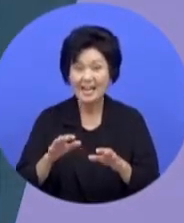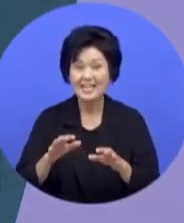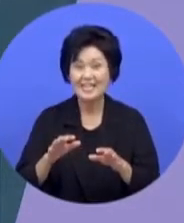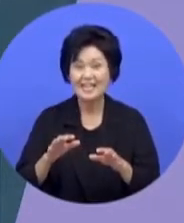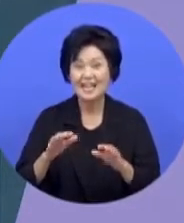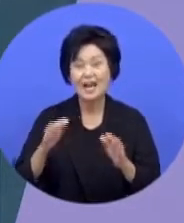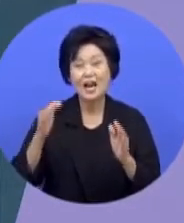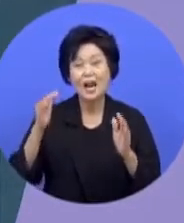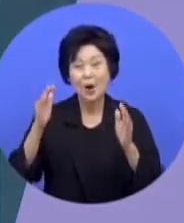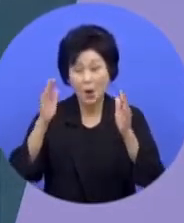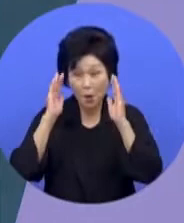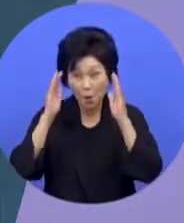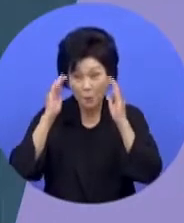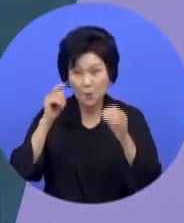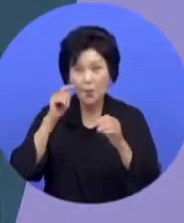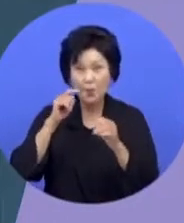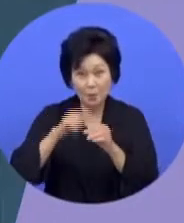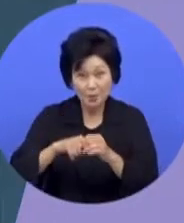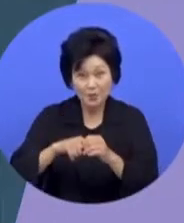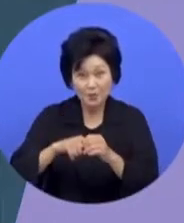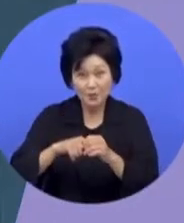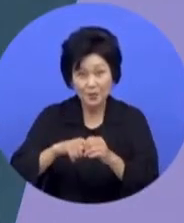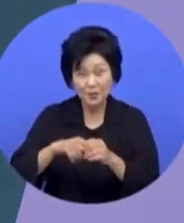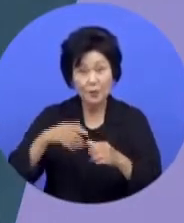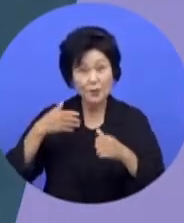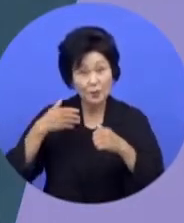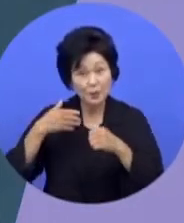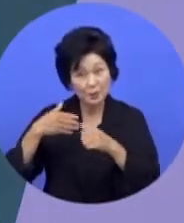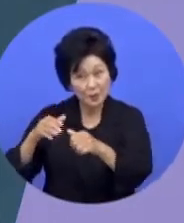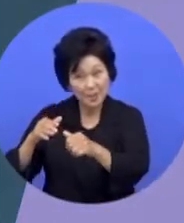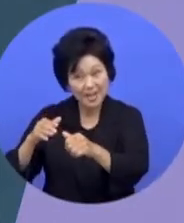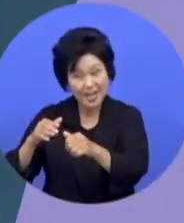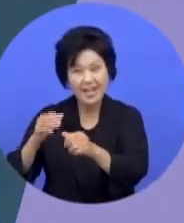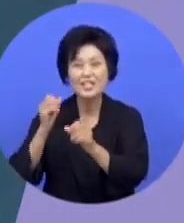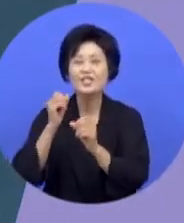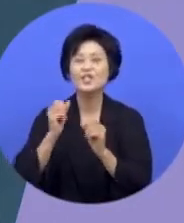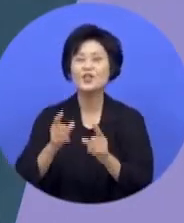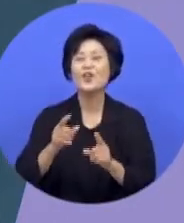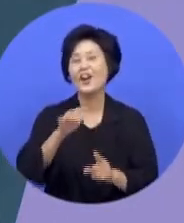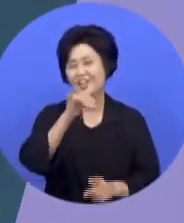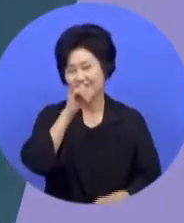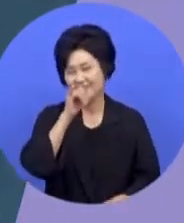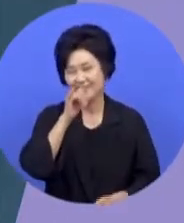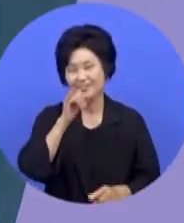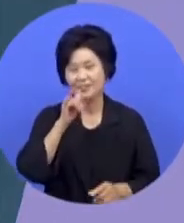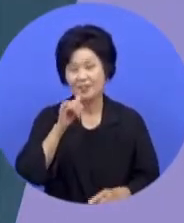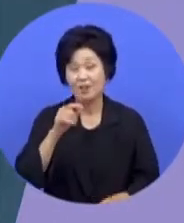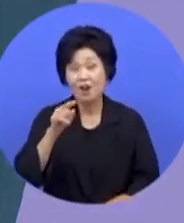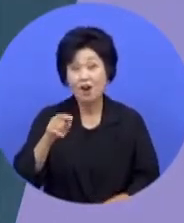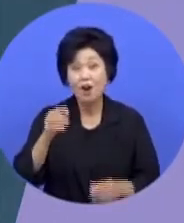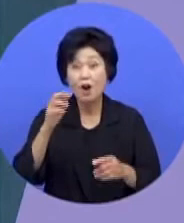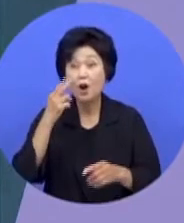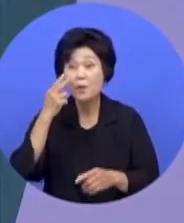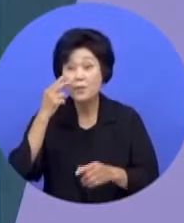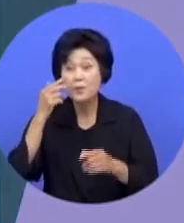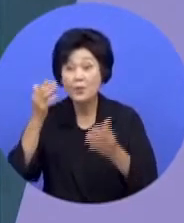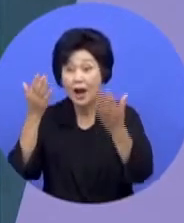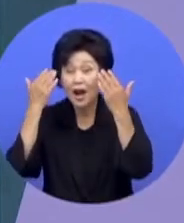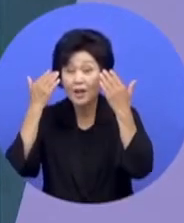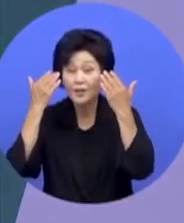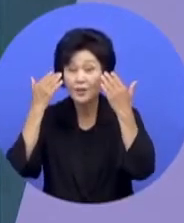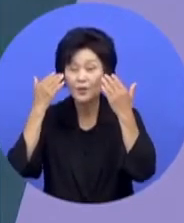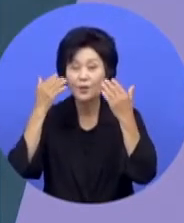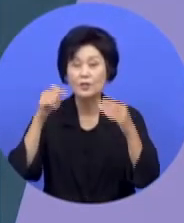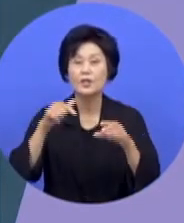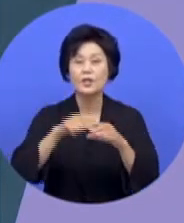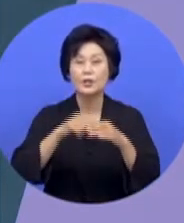교육시키려기보다 그곳에 이제 가서 교육을 받을 수 있는 기회가 있었어요. 근데 그 학교는 미국의 기독교 학교였는데